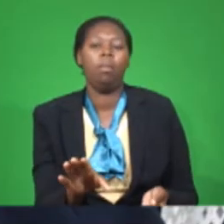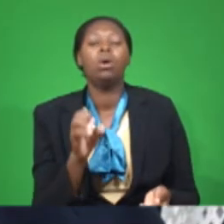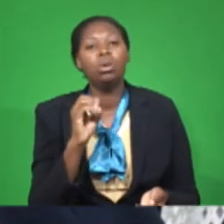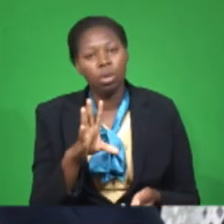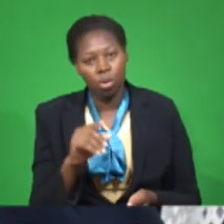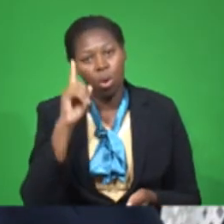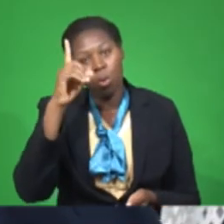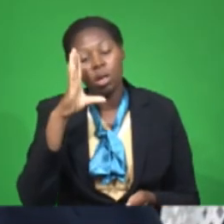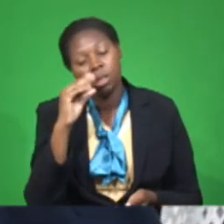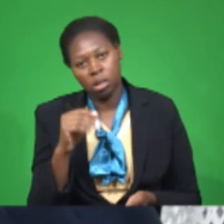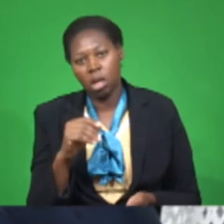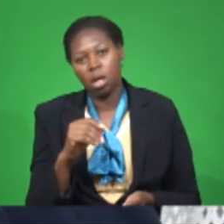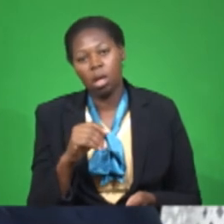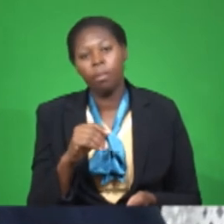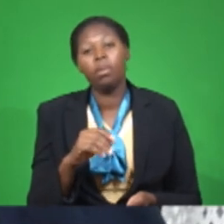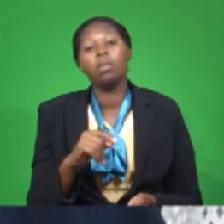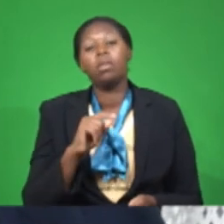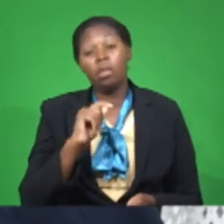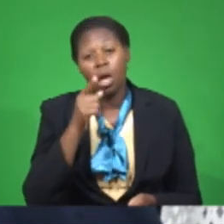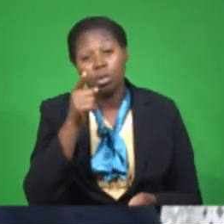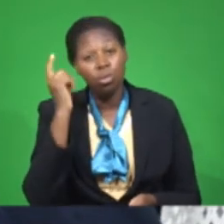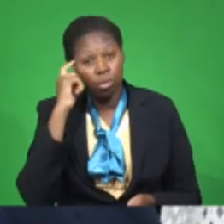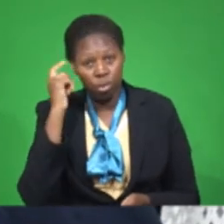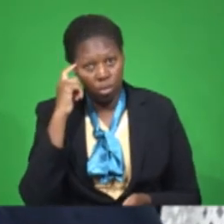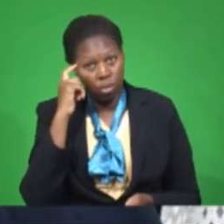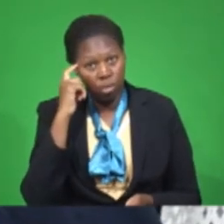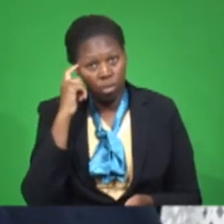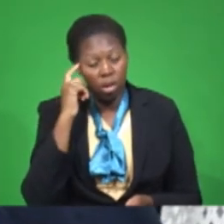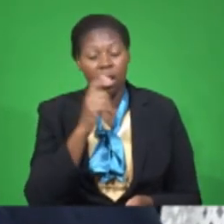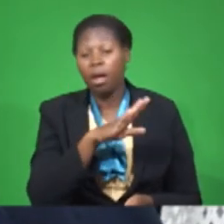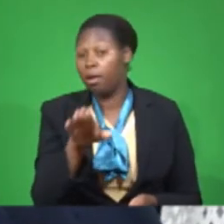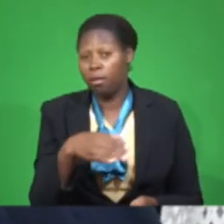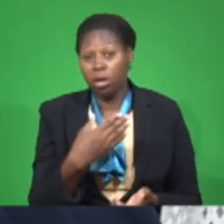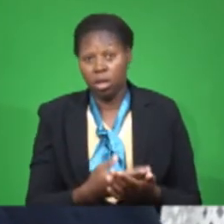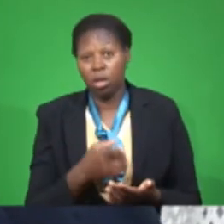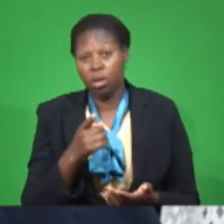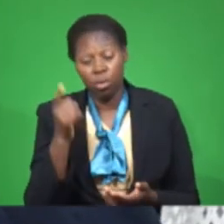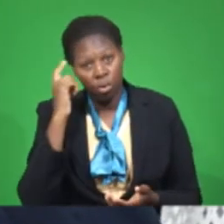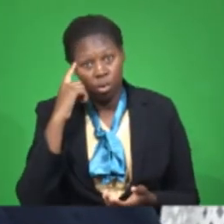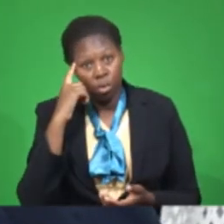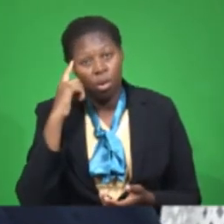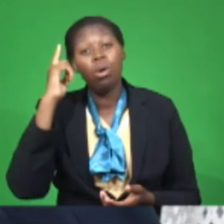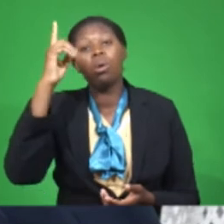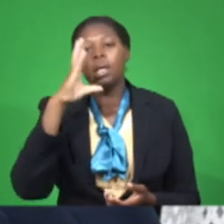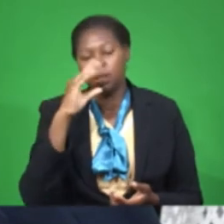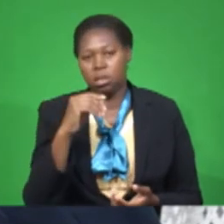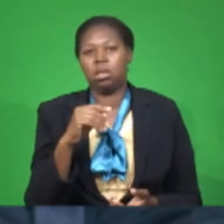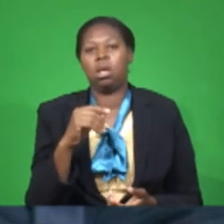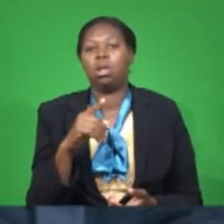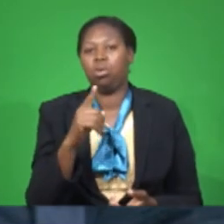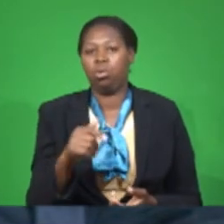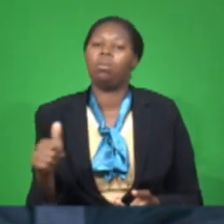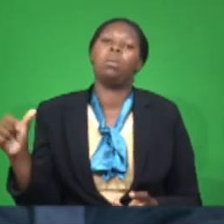zvawakawana zvaunonyatsoziva iwo zvisina munhu anoda kuti akutsananguri uchaziva kuti ichi ndakachiona nechikuru kuchi mwari ari kutitendeuka asi